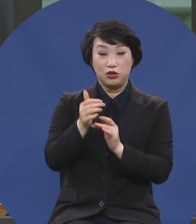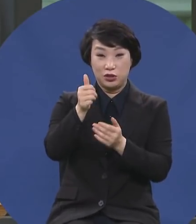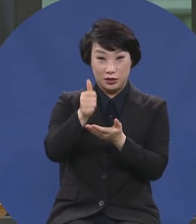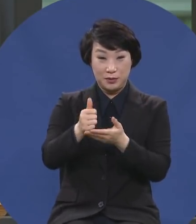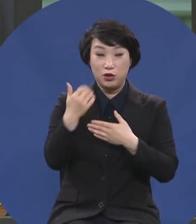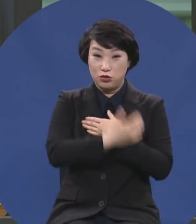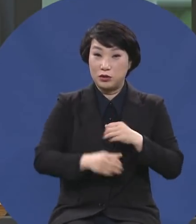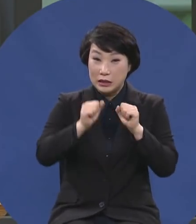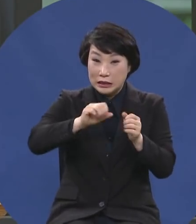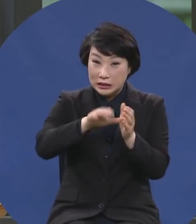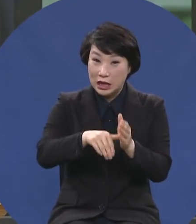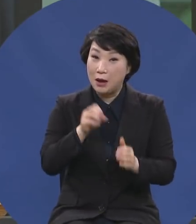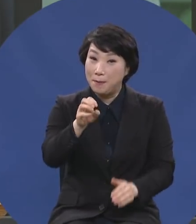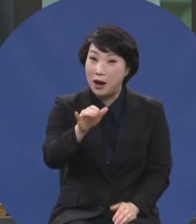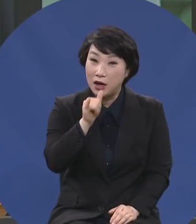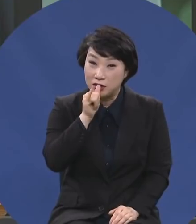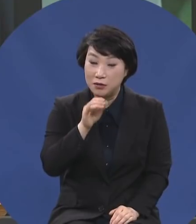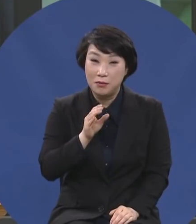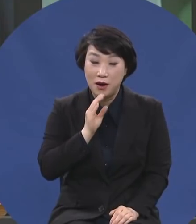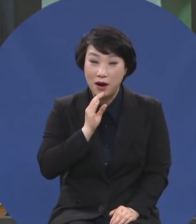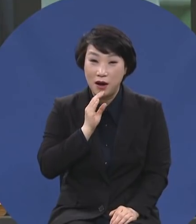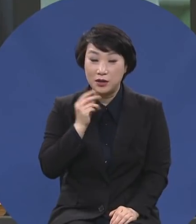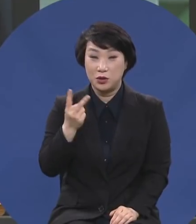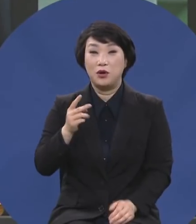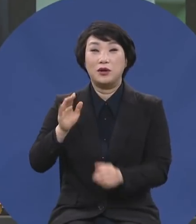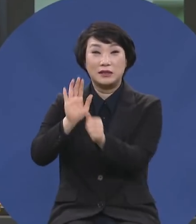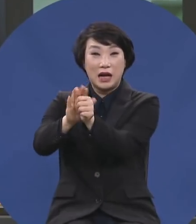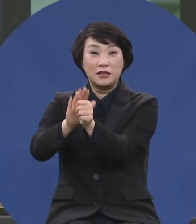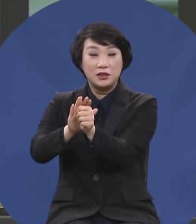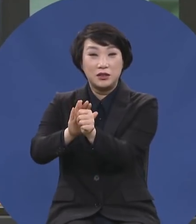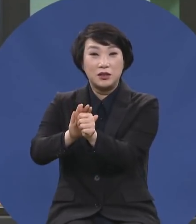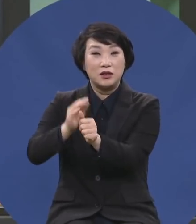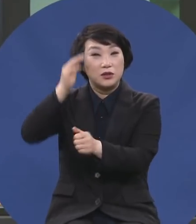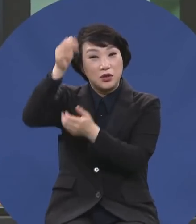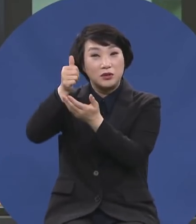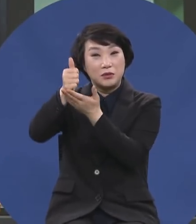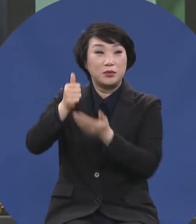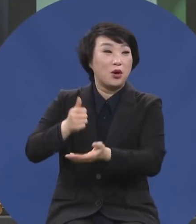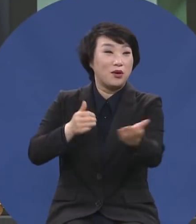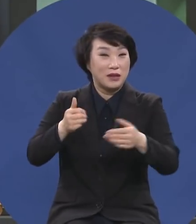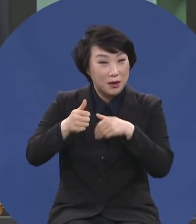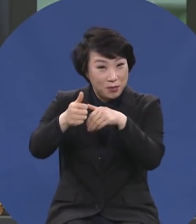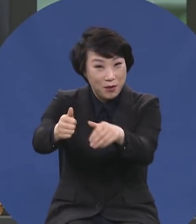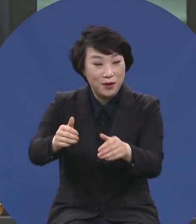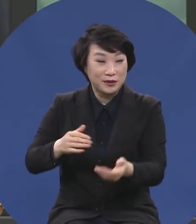때 말씀하셨어요. 그가 또 다른 보혜사를 너희에게 주사